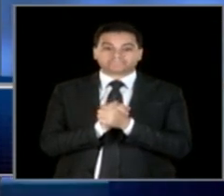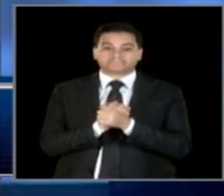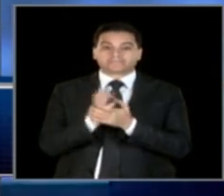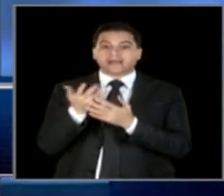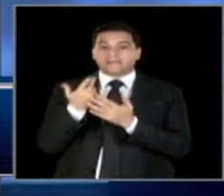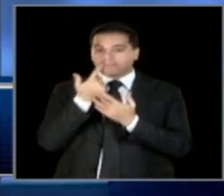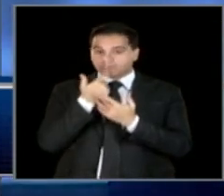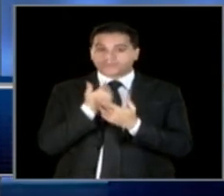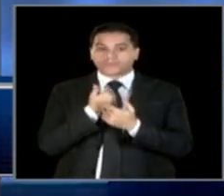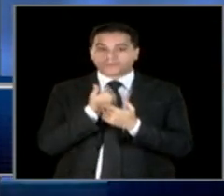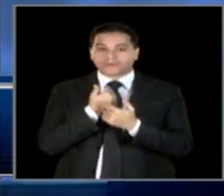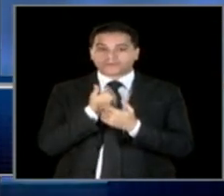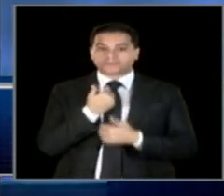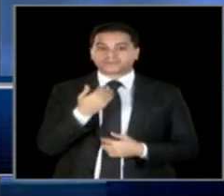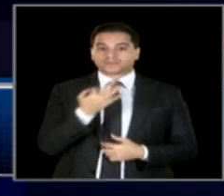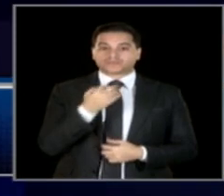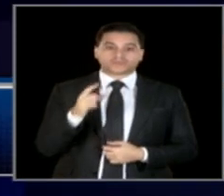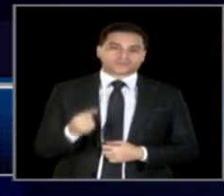مايكل؟